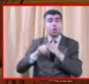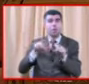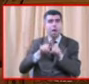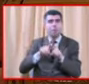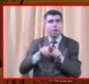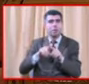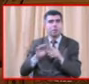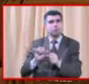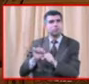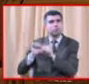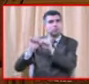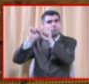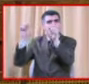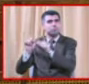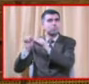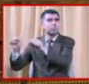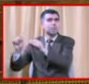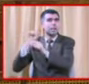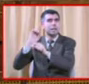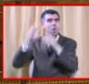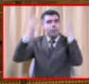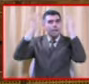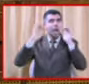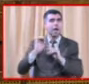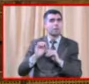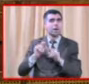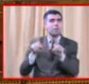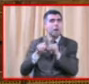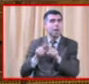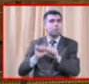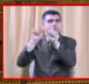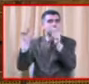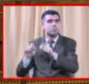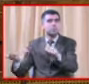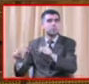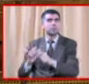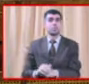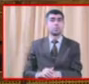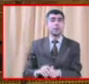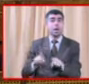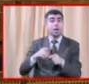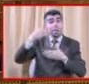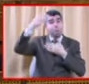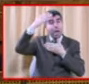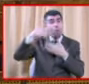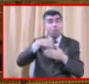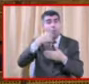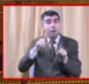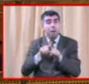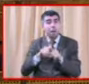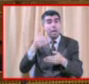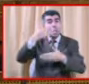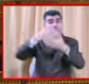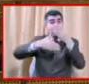لا إنتاجا ولا استهلاكا. ونزيد نشير واحد القضية أخرى، أن في المغرب للأسف الشديد تبنى